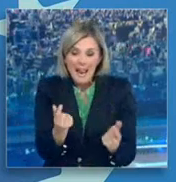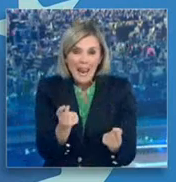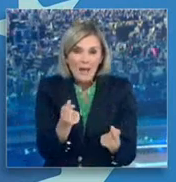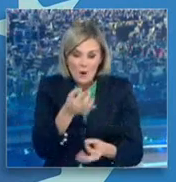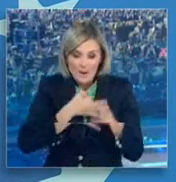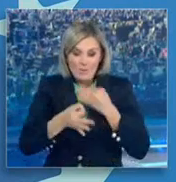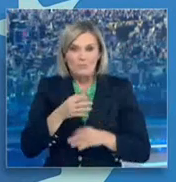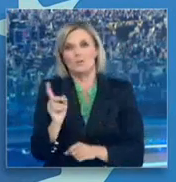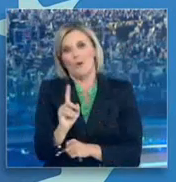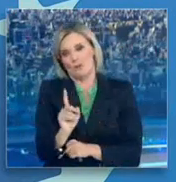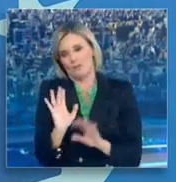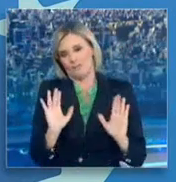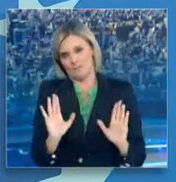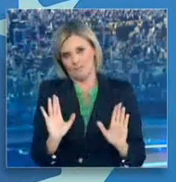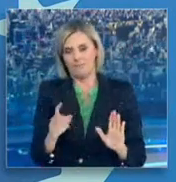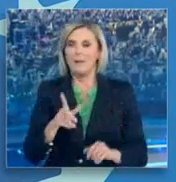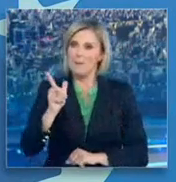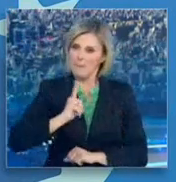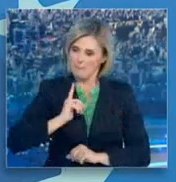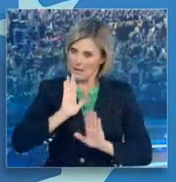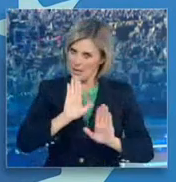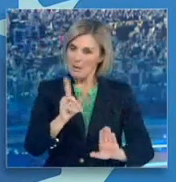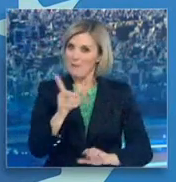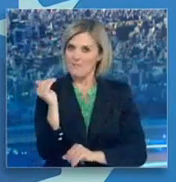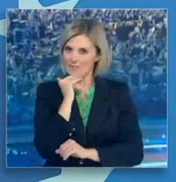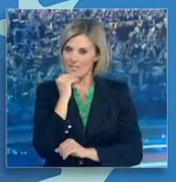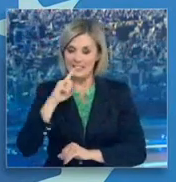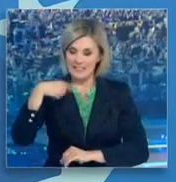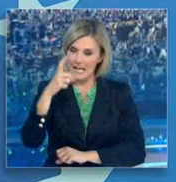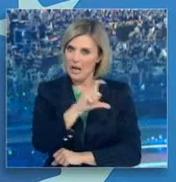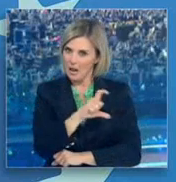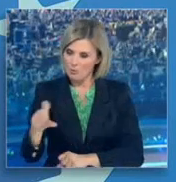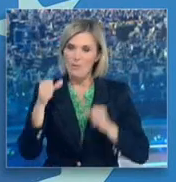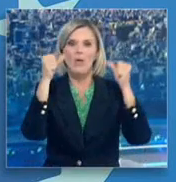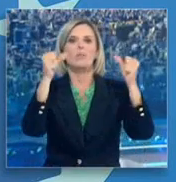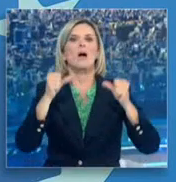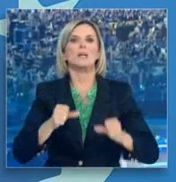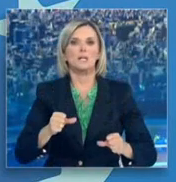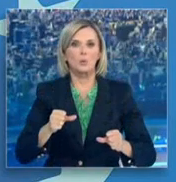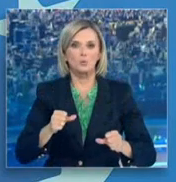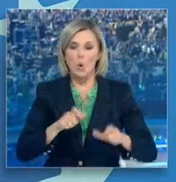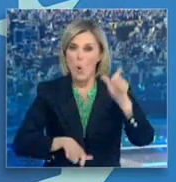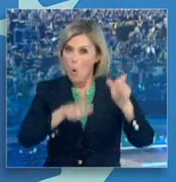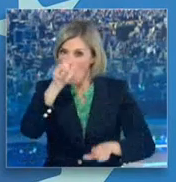Αλλά είναι βέβαιο ότι από τη στιγμή που φτάνουμε πια στο σημείο να